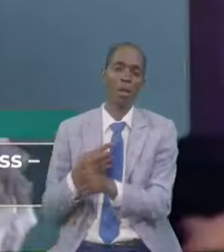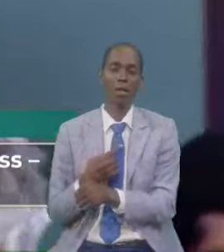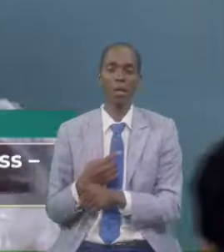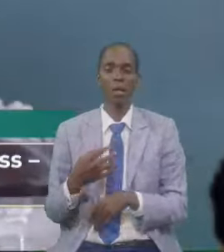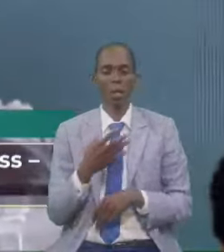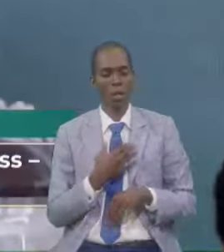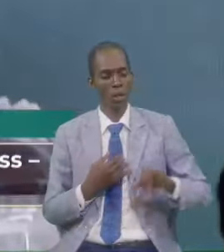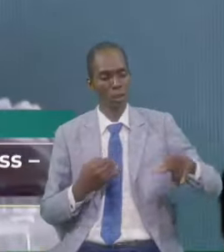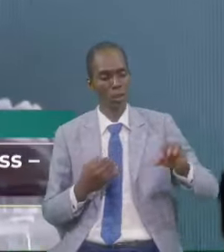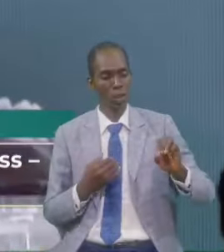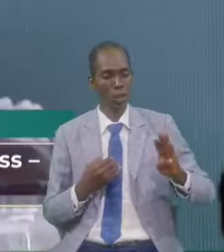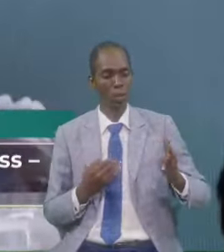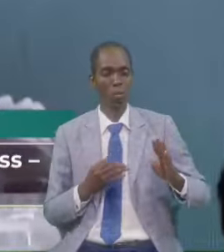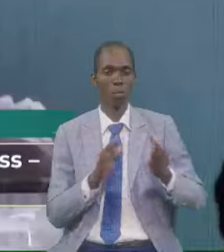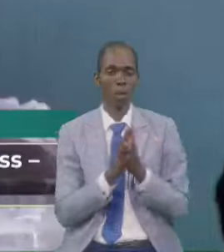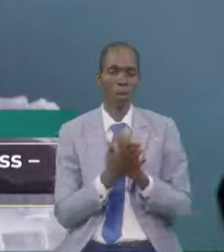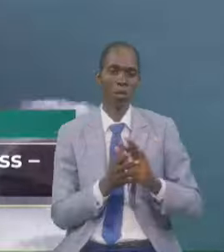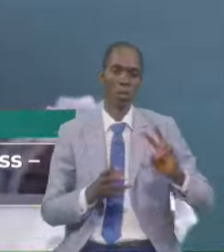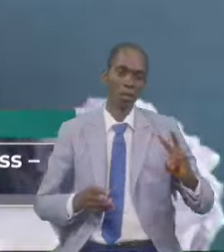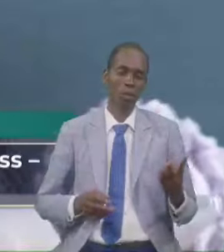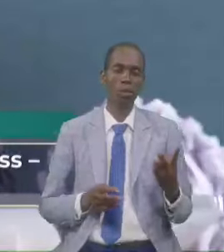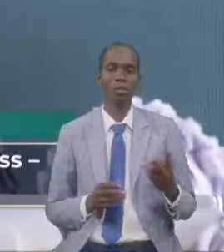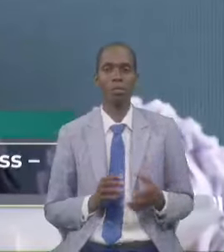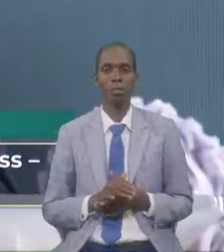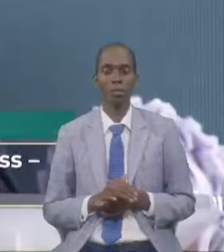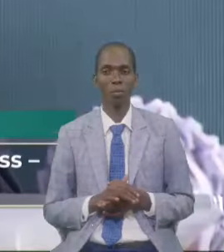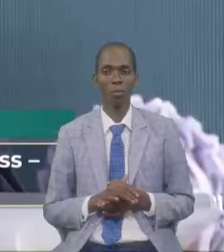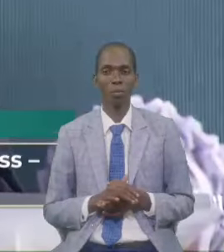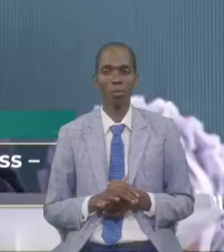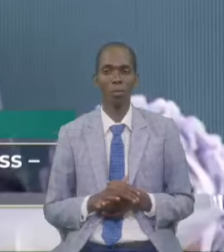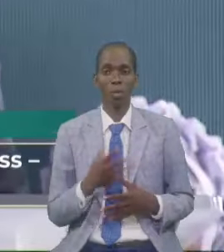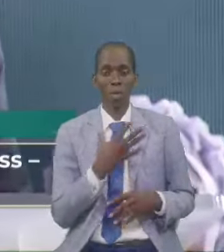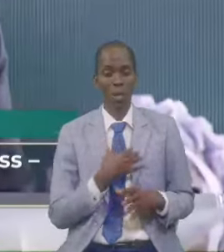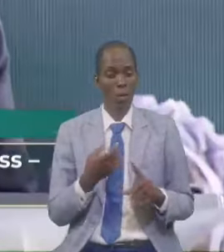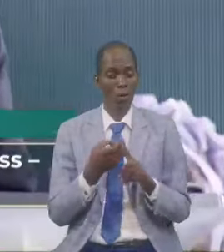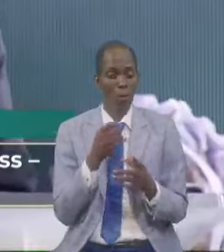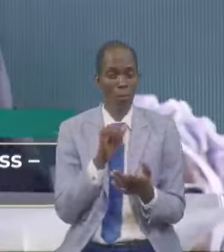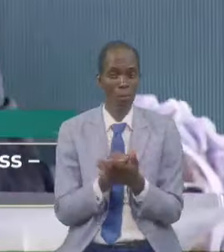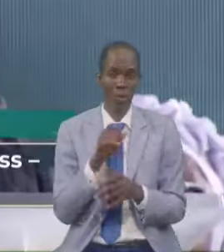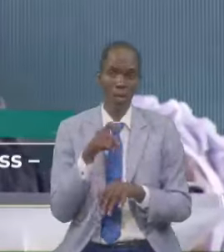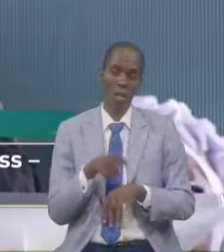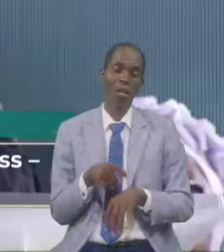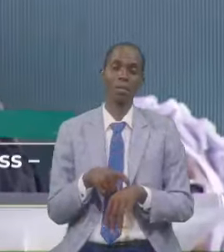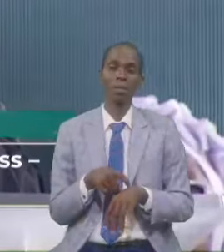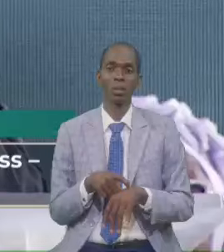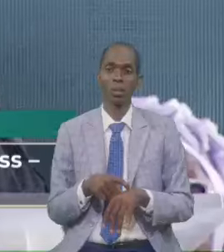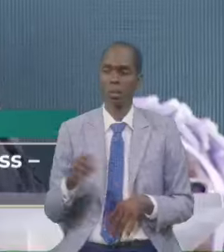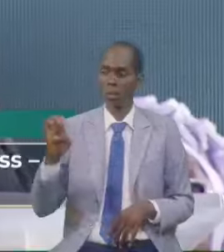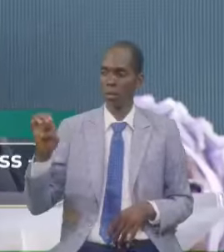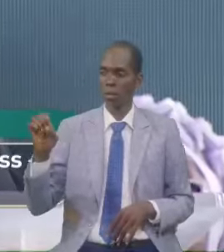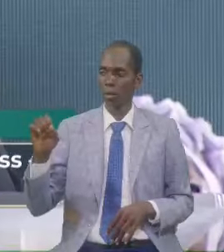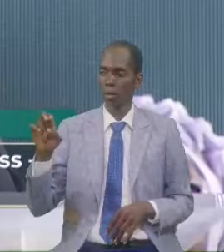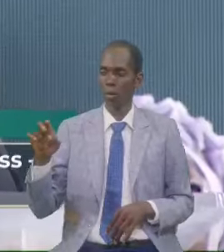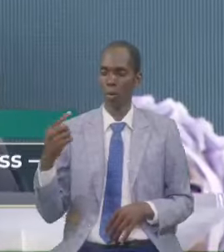out second. ఆ తర్వాత యాకోబు బయటికి వచ్చాడు. And from that time ఆ సమయం మొదలుకొని Esau was eyeing